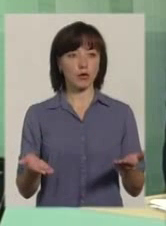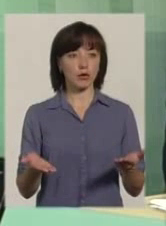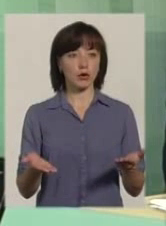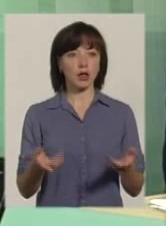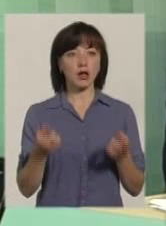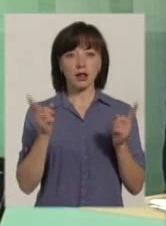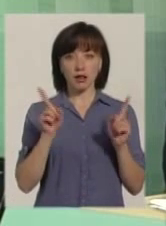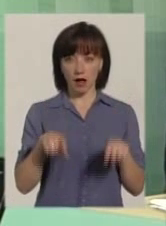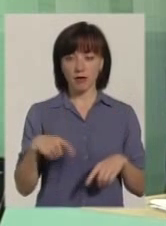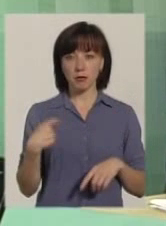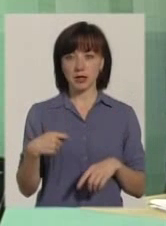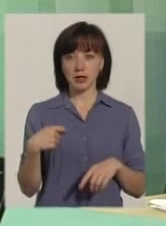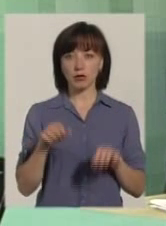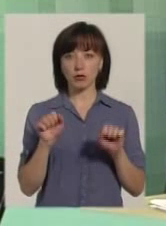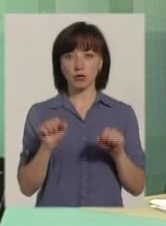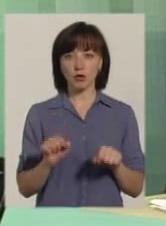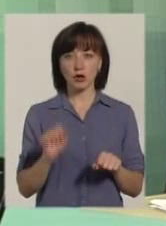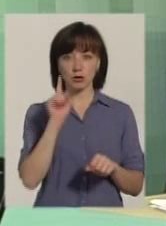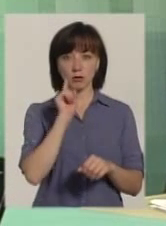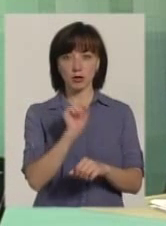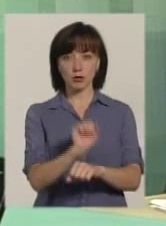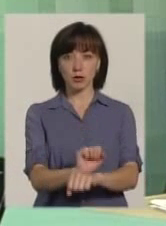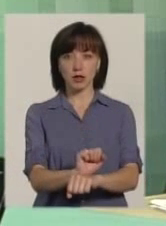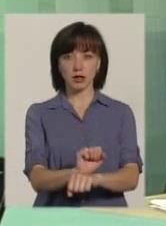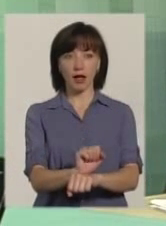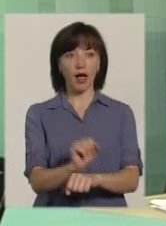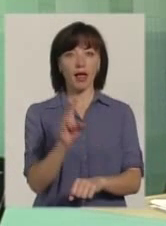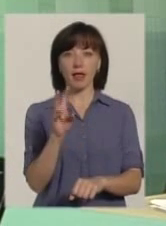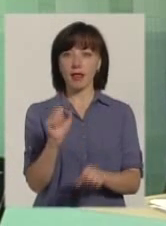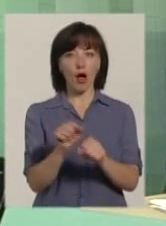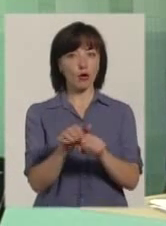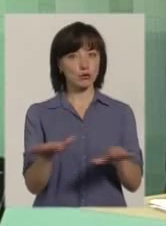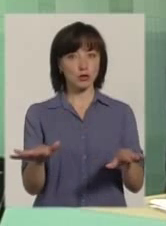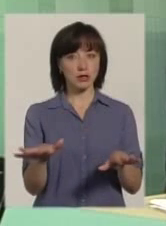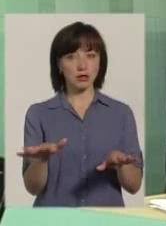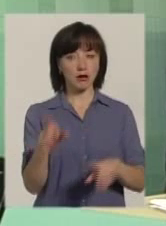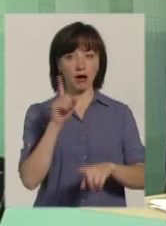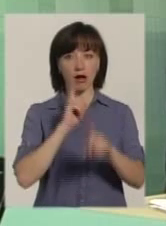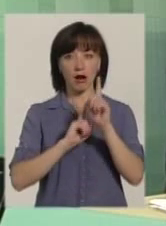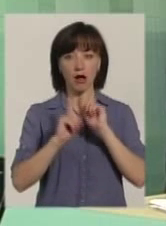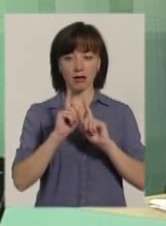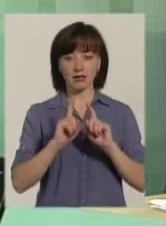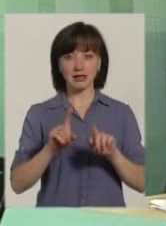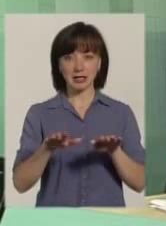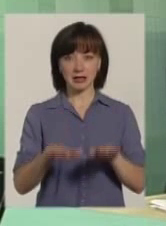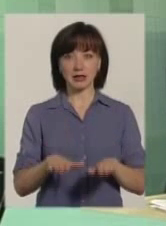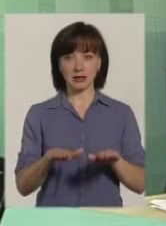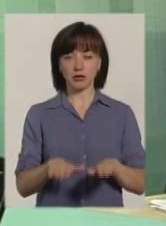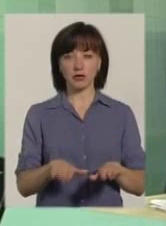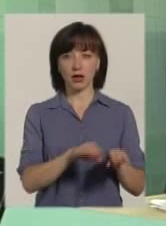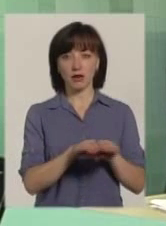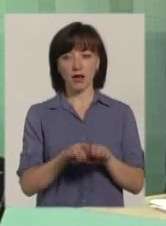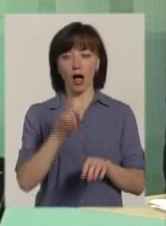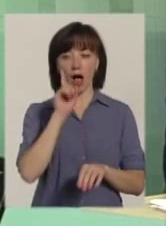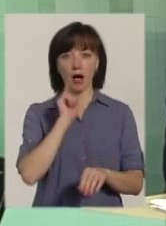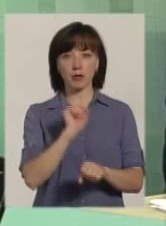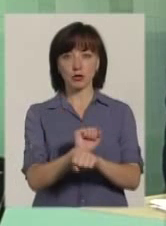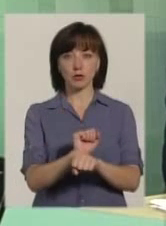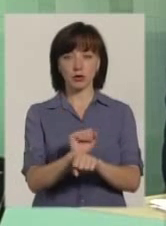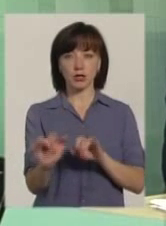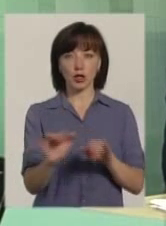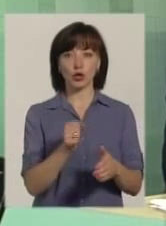то навіть президент може призупинити, але саме не розпустити раду ту низового рівня, а призупинити її діяльність до